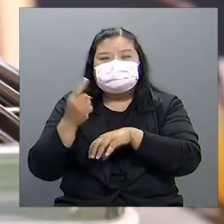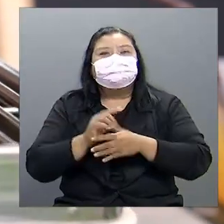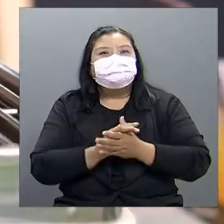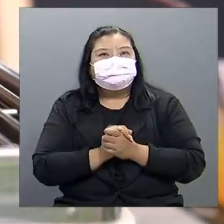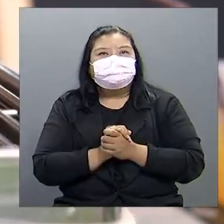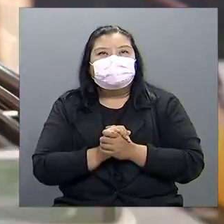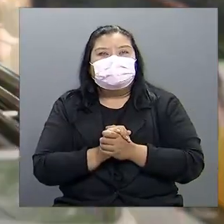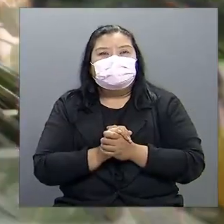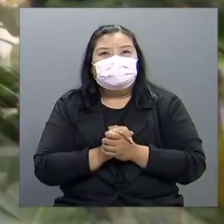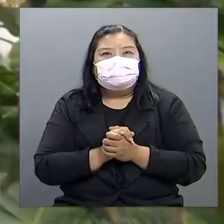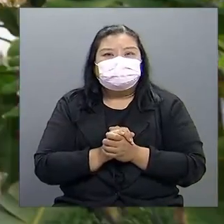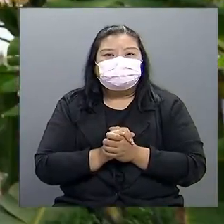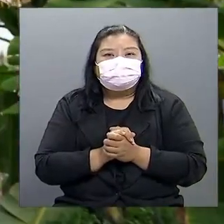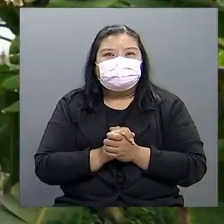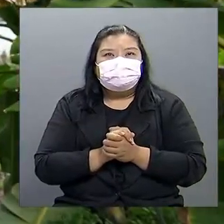ม.ค